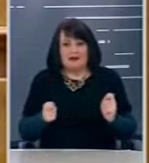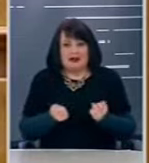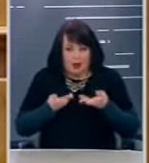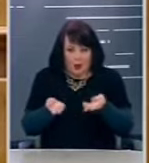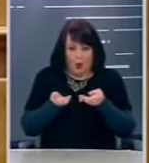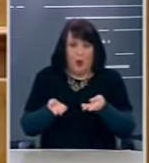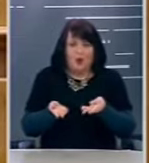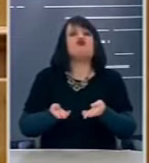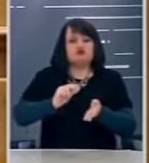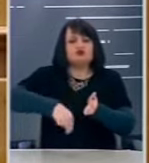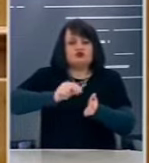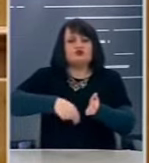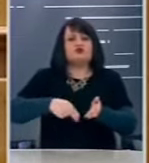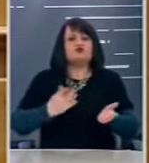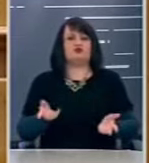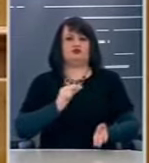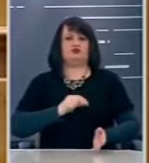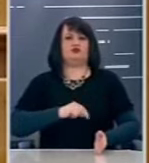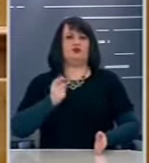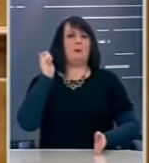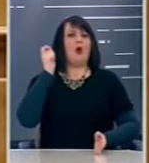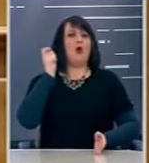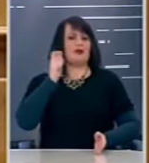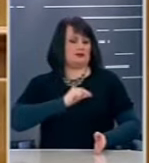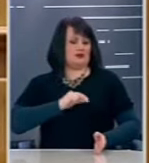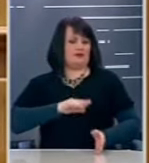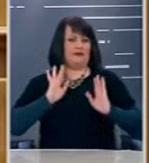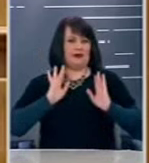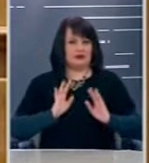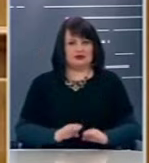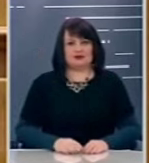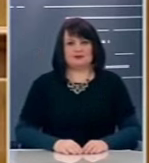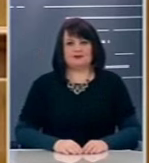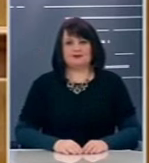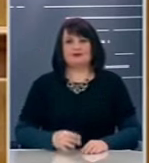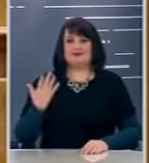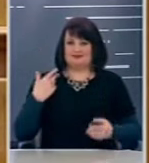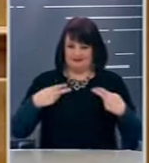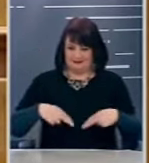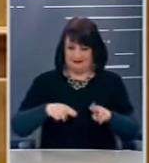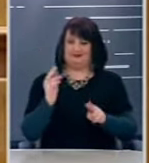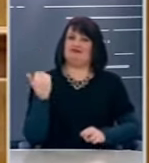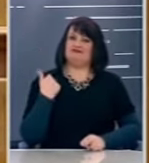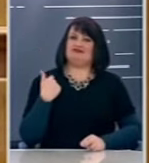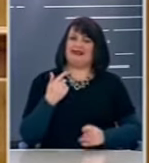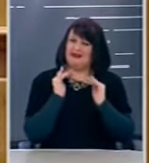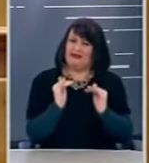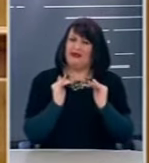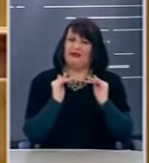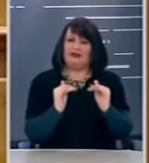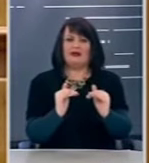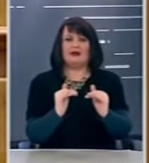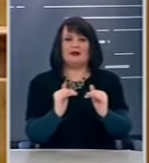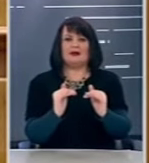διαπραγματεύσεων απλά για να κερδίσουν πολιτικό χρόνο. Αυτήν την πεπατημένη μας καλούσε να υιοθετήσουμε σε